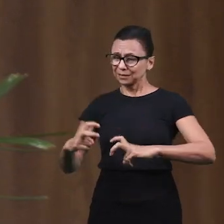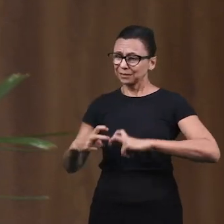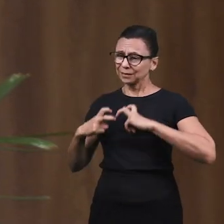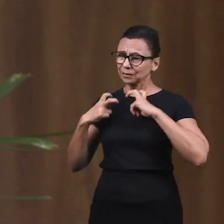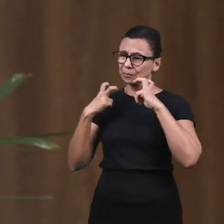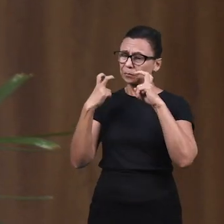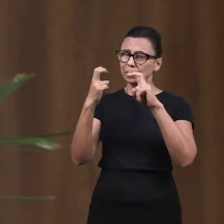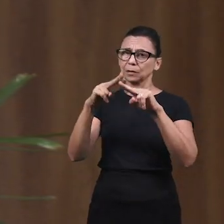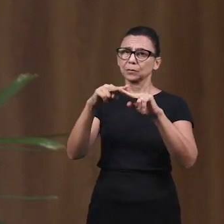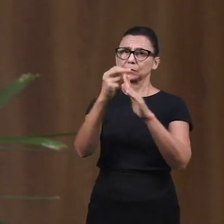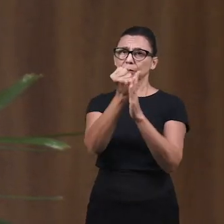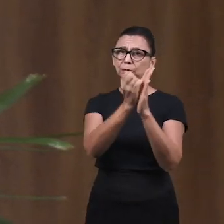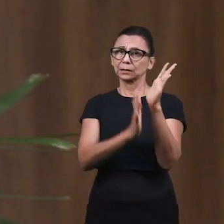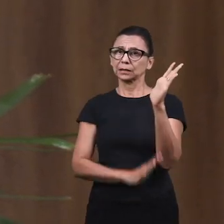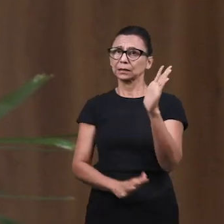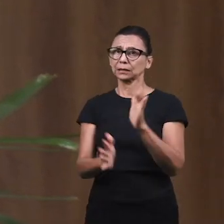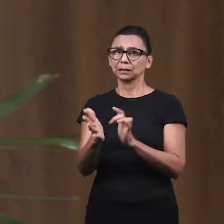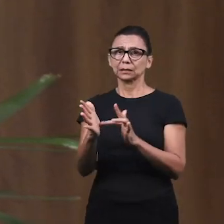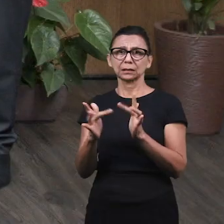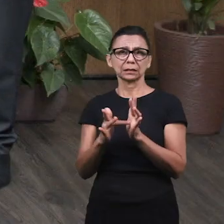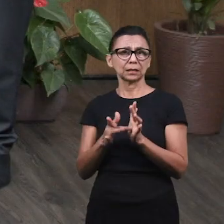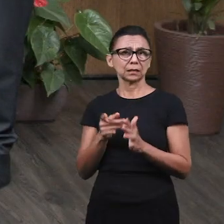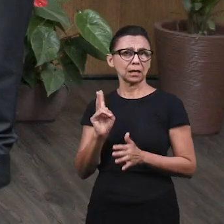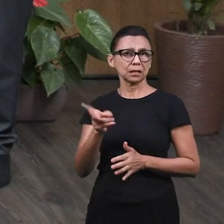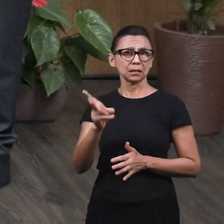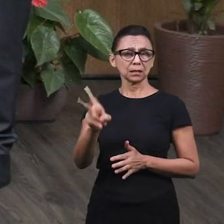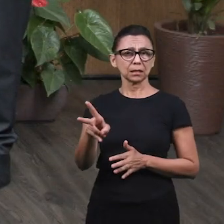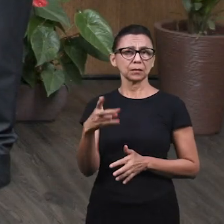clamer, c'est un besoin constant.